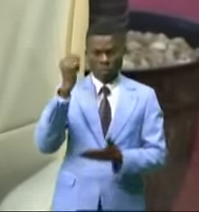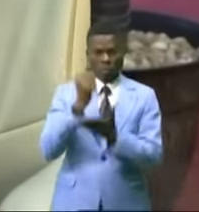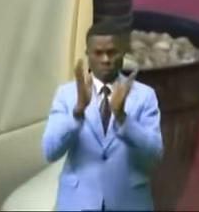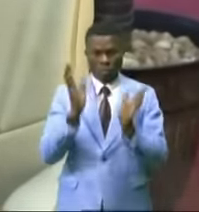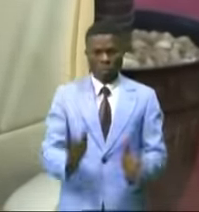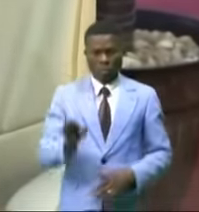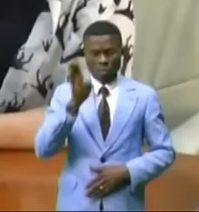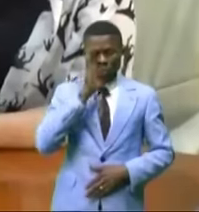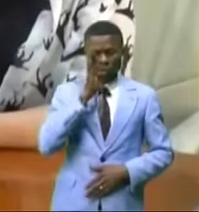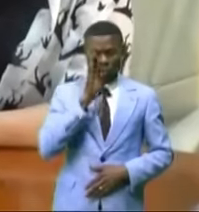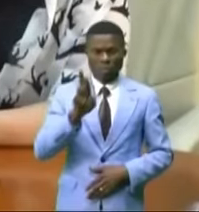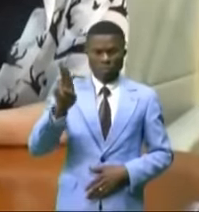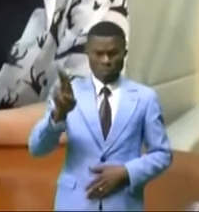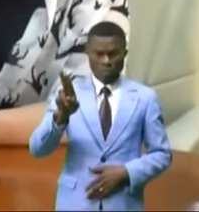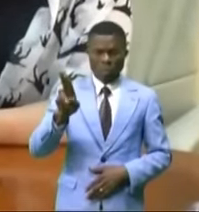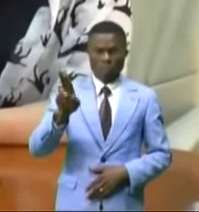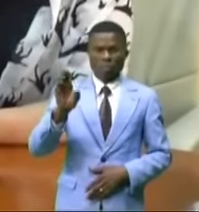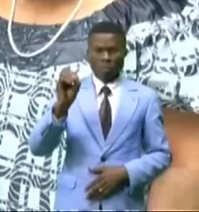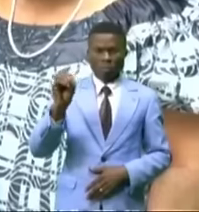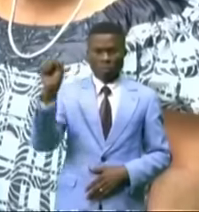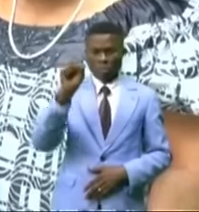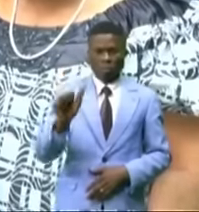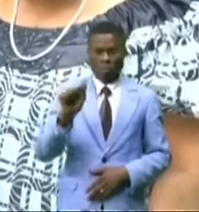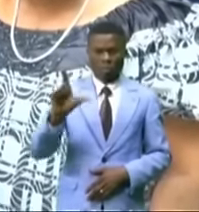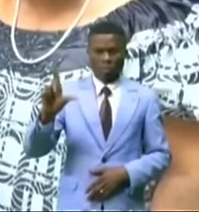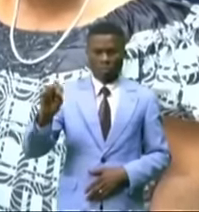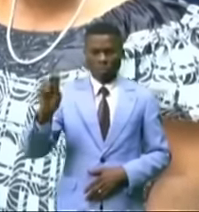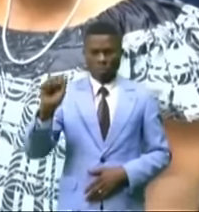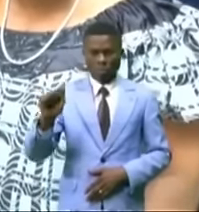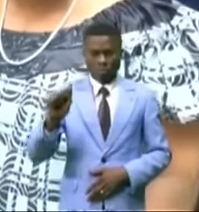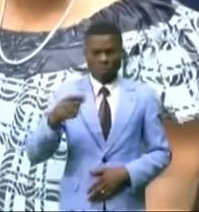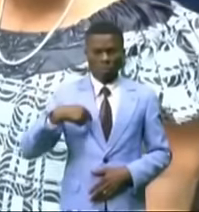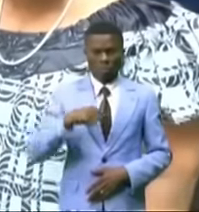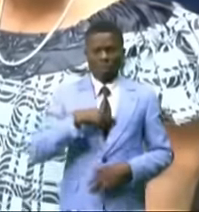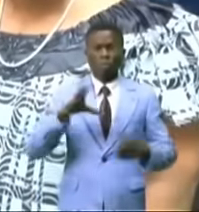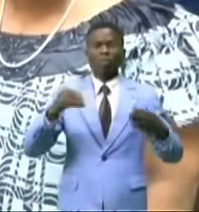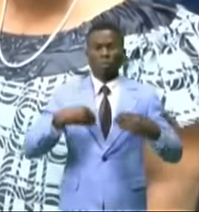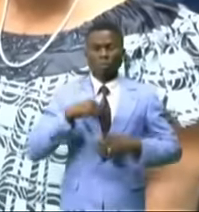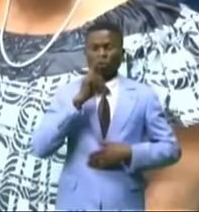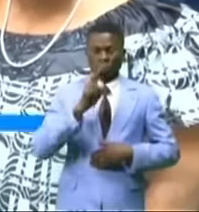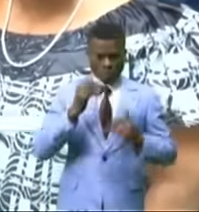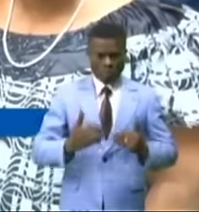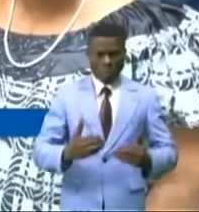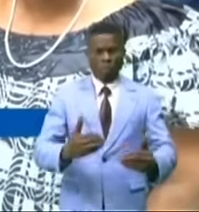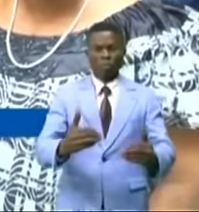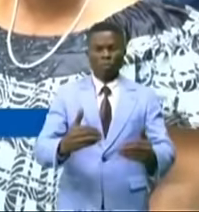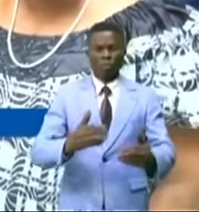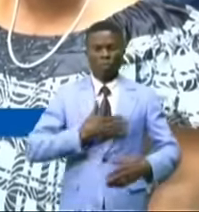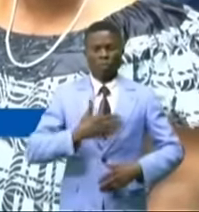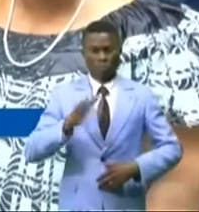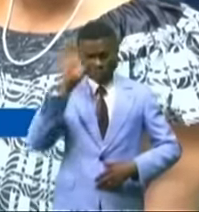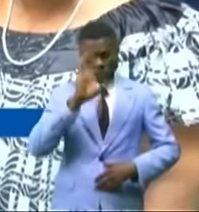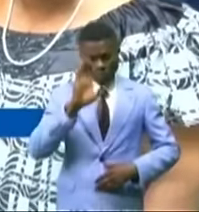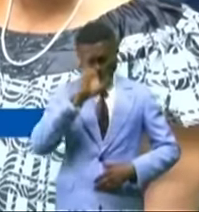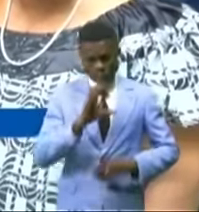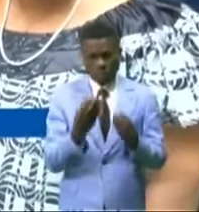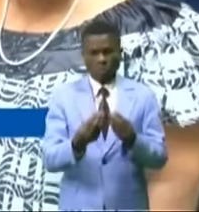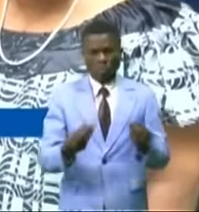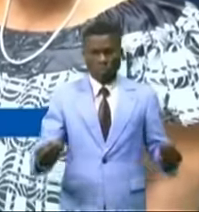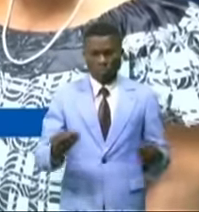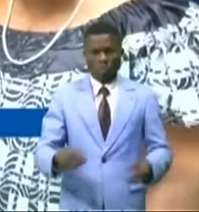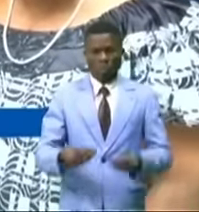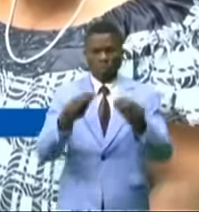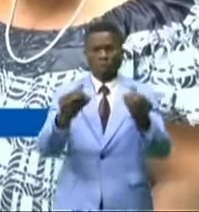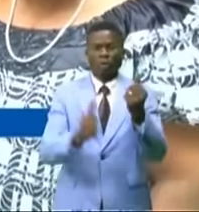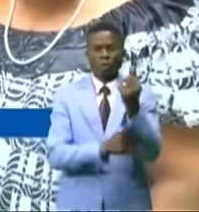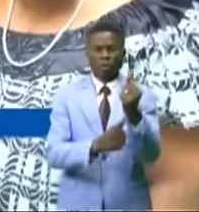Belgique, Rosana de Belderling. On est convaincu qu'il faut continuer à essayer de trouver des solutions, mettre les gens